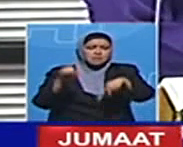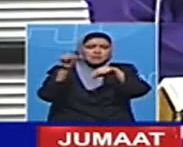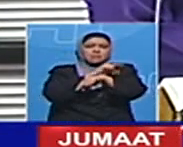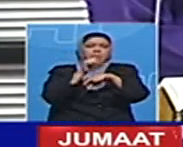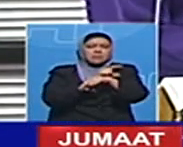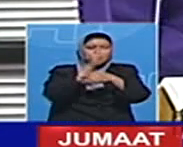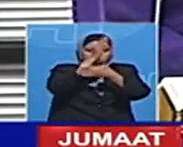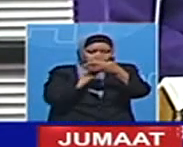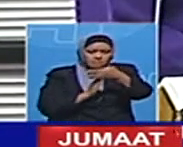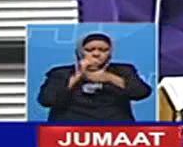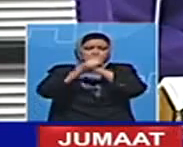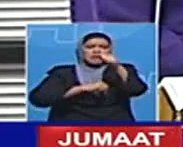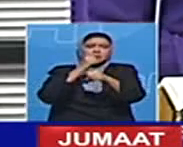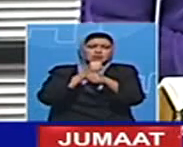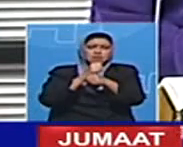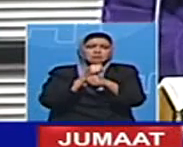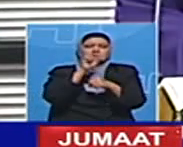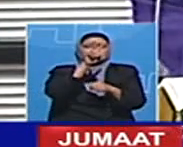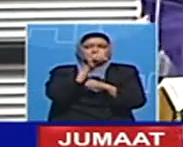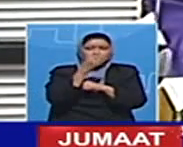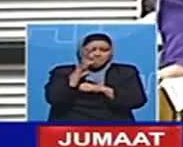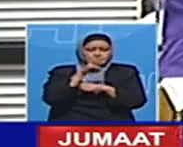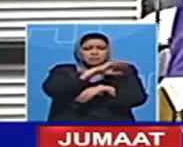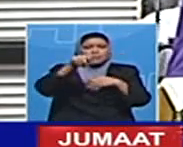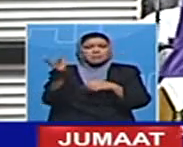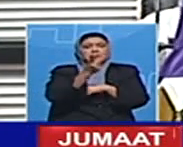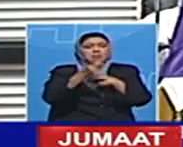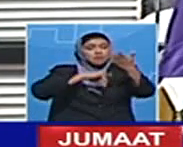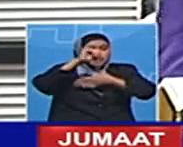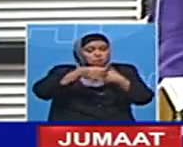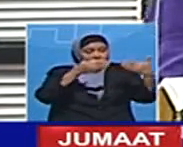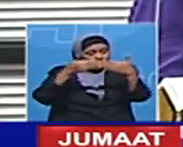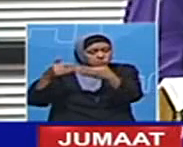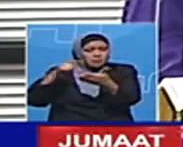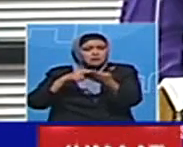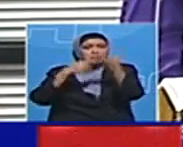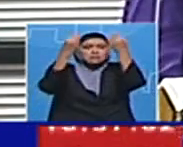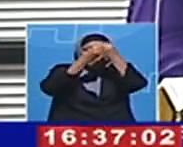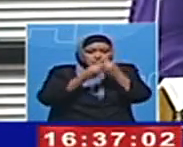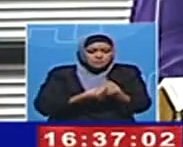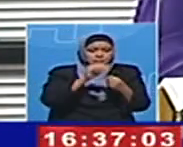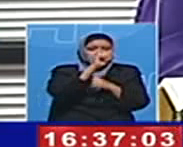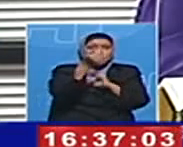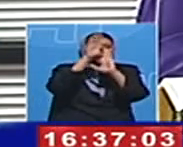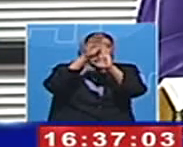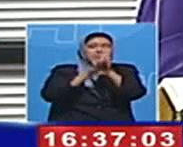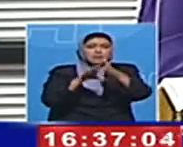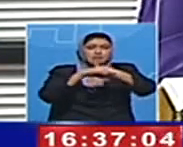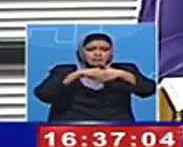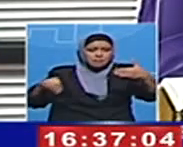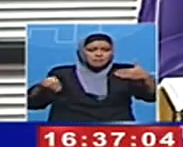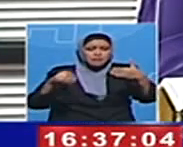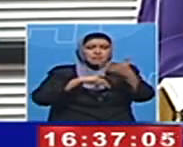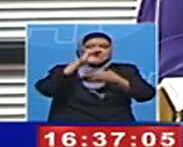pertengahan tahun 2016 kedua-dua projek sambungan ini bernilai R bilion projek MRT